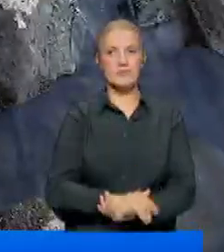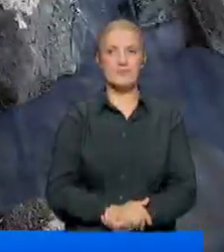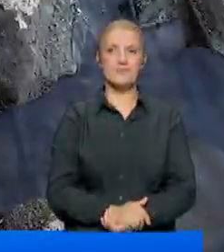olduk